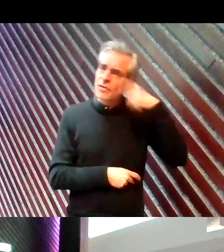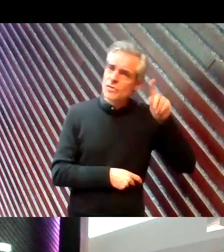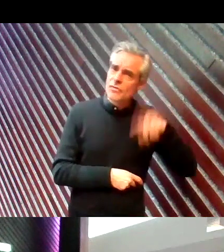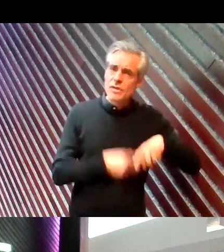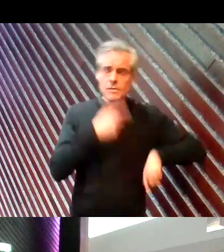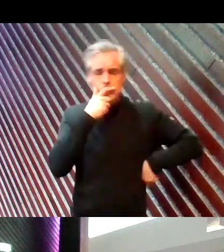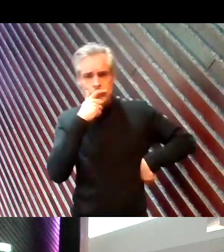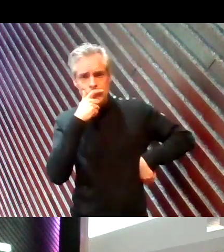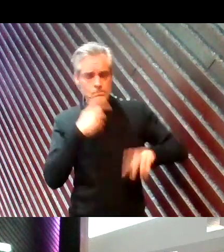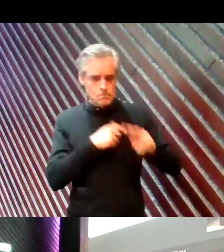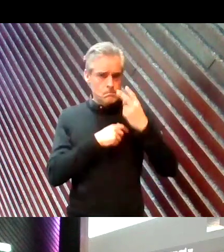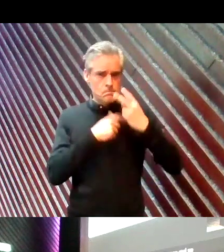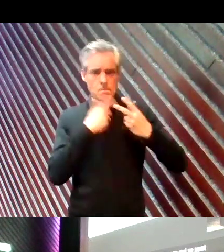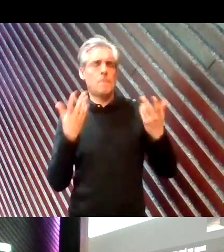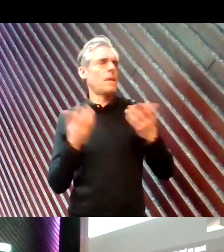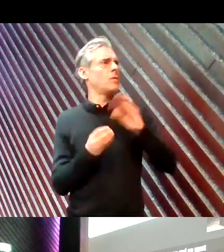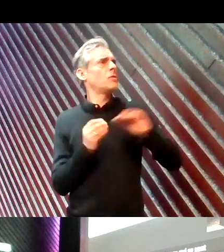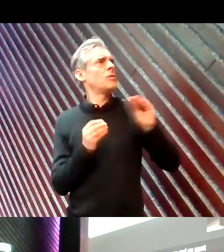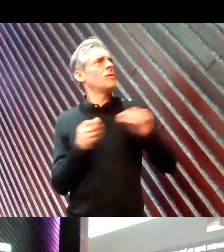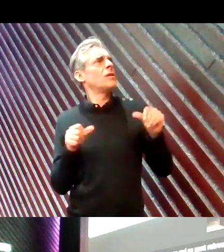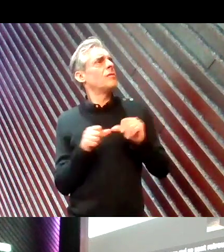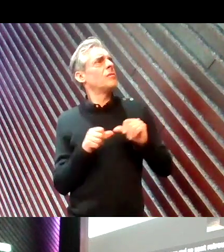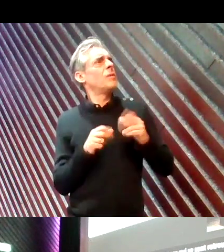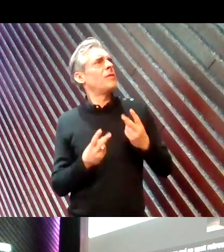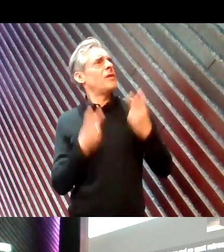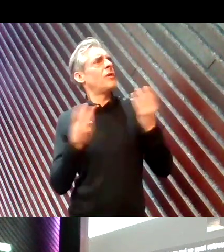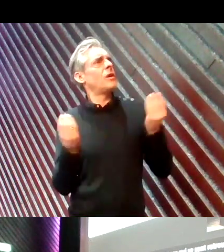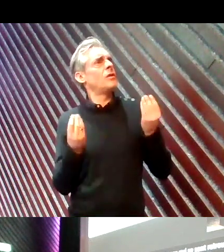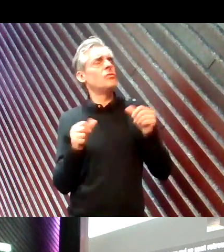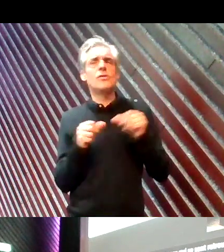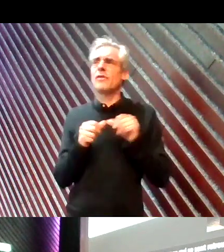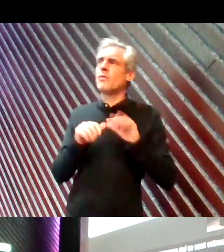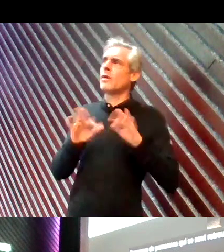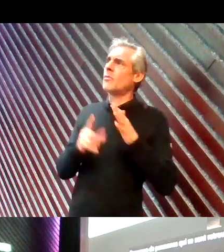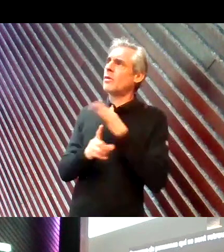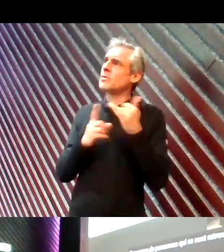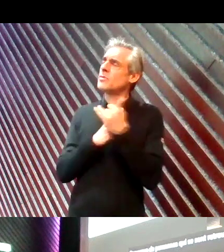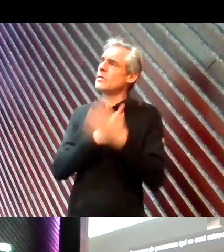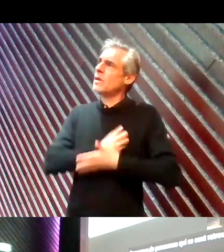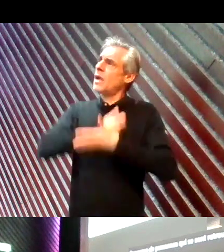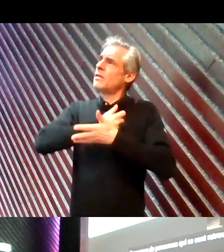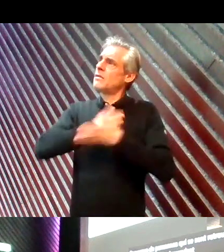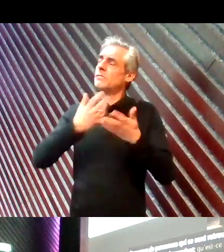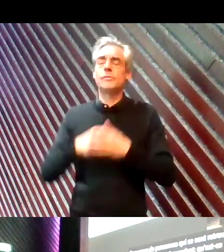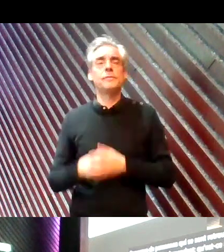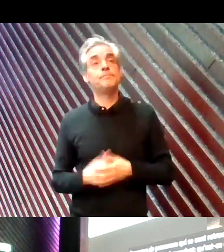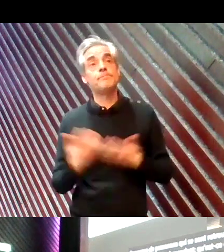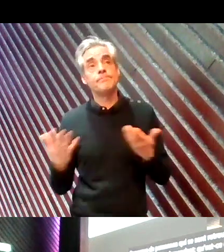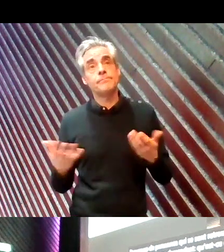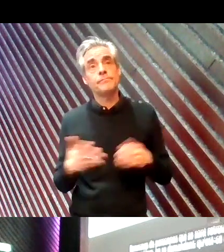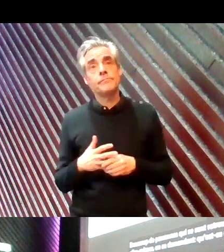se sont retrouvées face à elles-mêmes en se demandant « Mais moi, qu'est-ce que je fais ? Qu'est-ce que j'apporte pour la société ? »